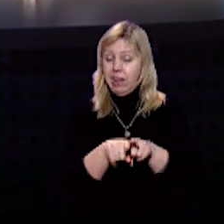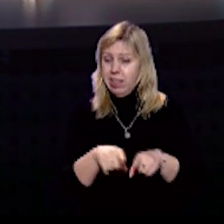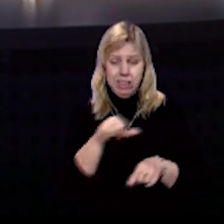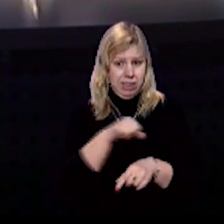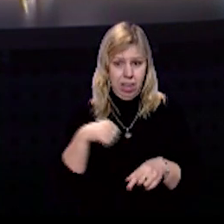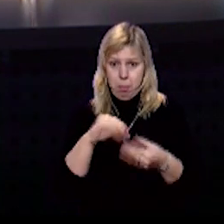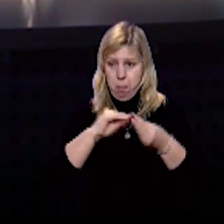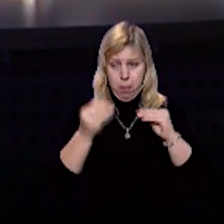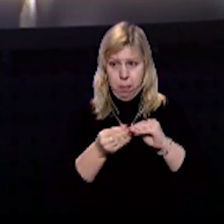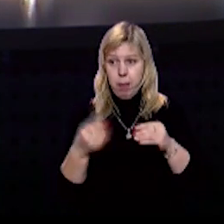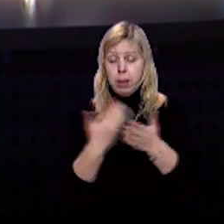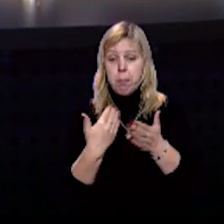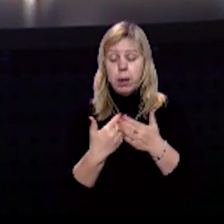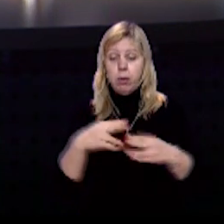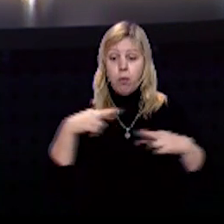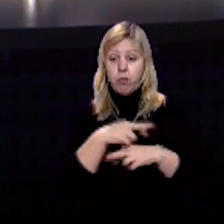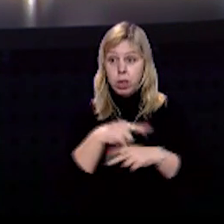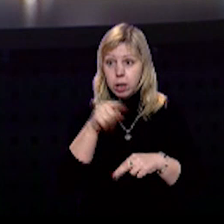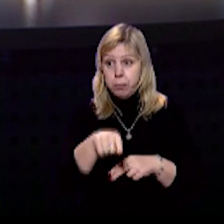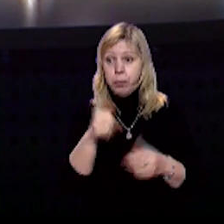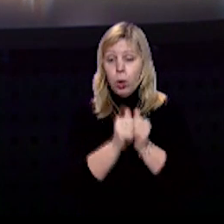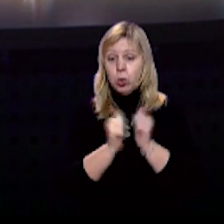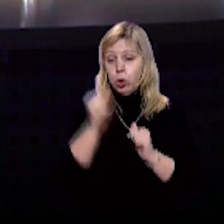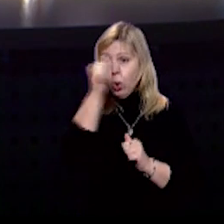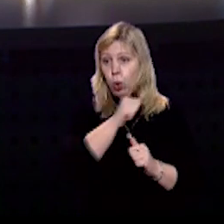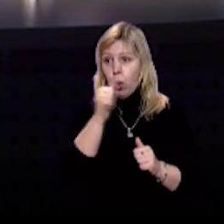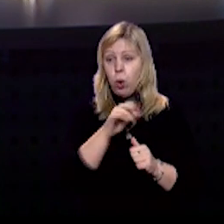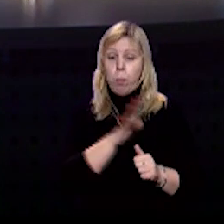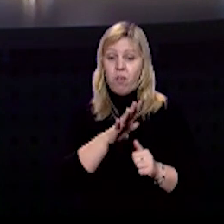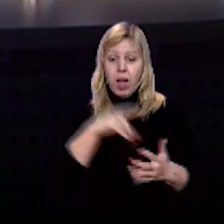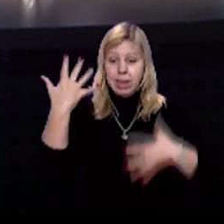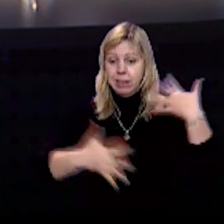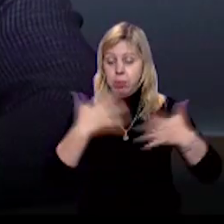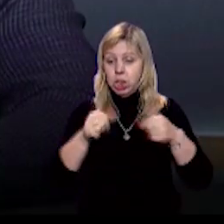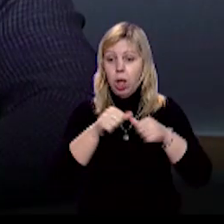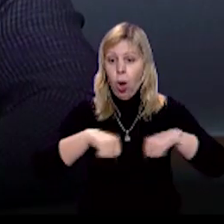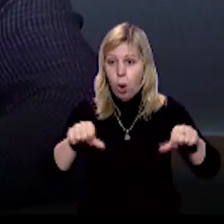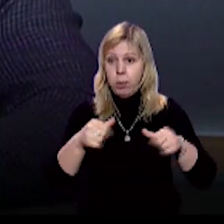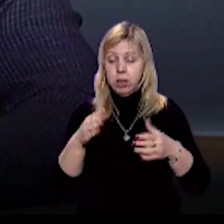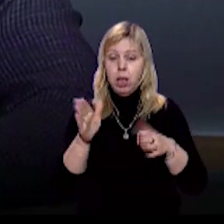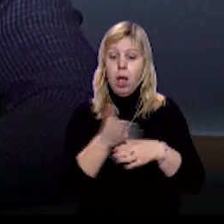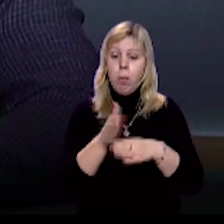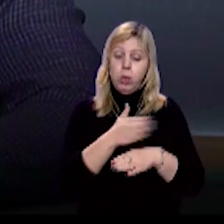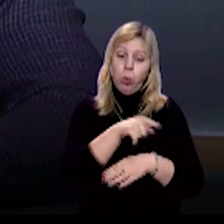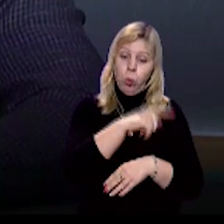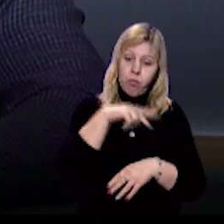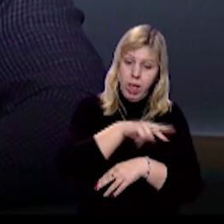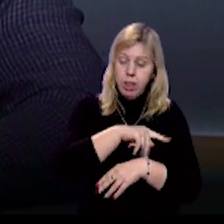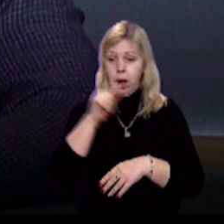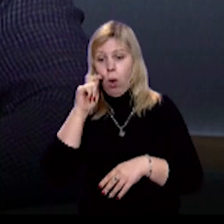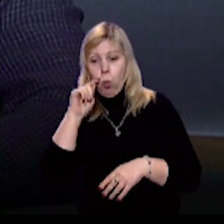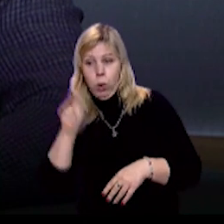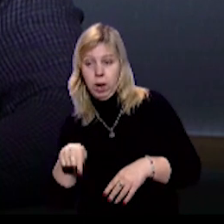сама проблематика, що, наприклад, угорці кожного року бували змішані комісії між угорцями і нашими. І,